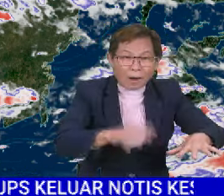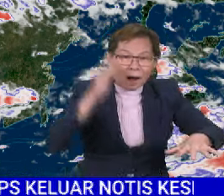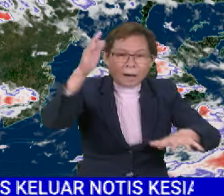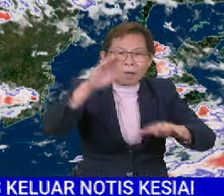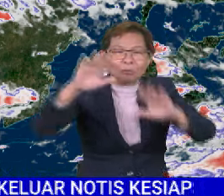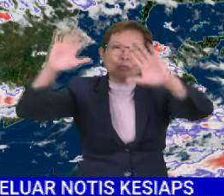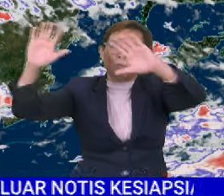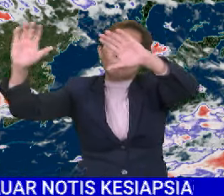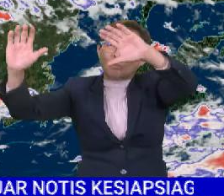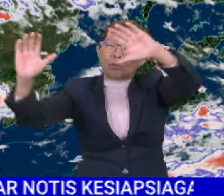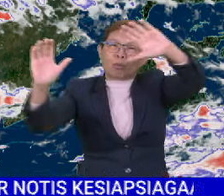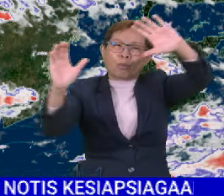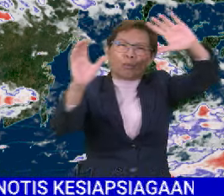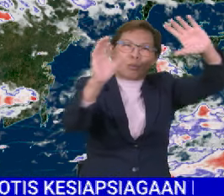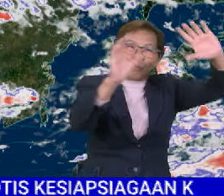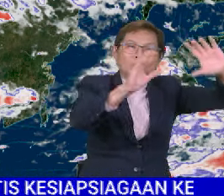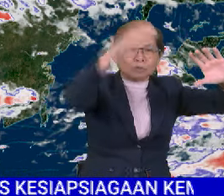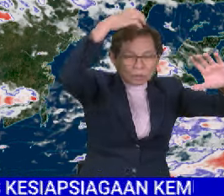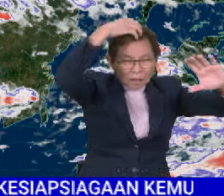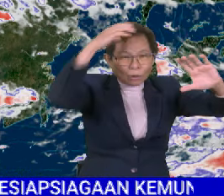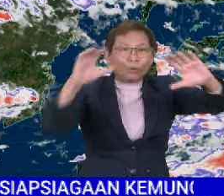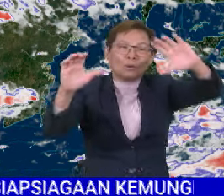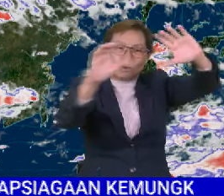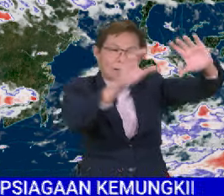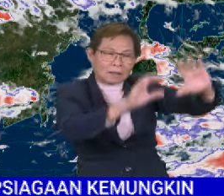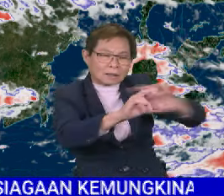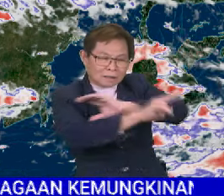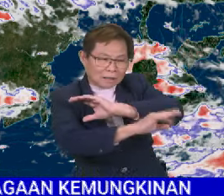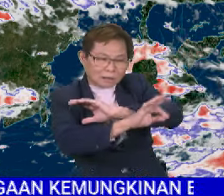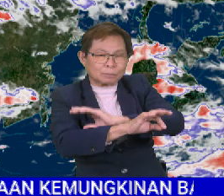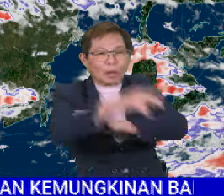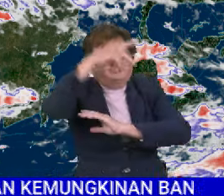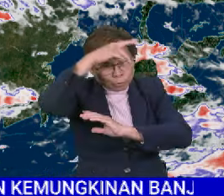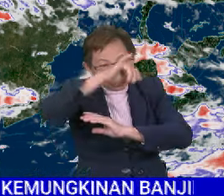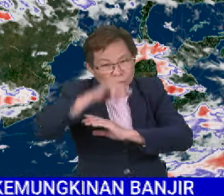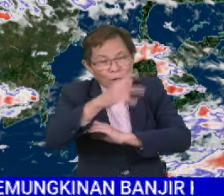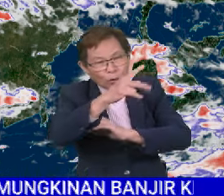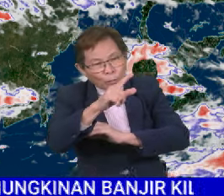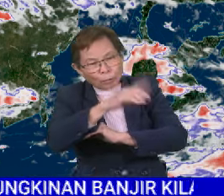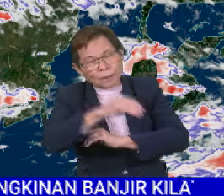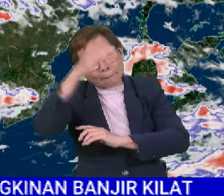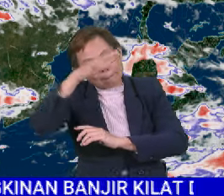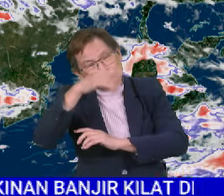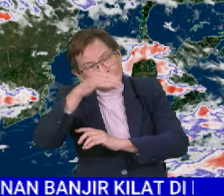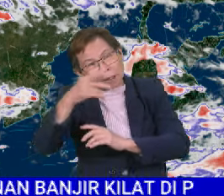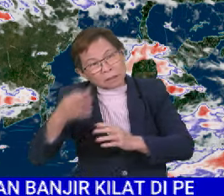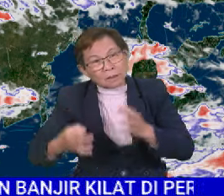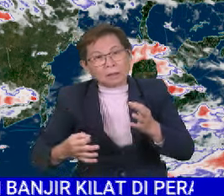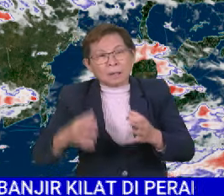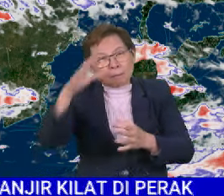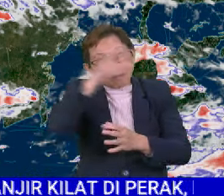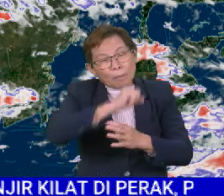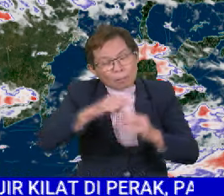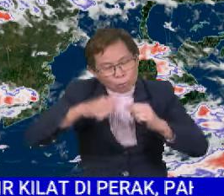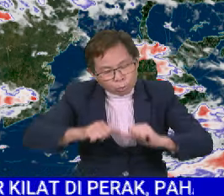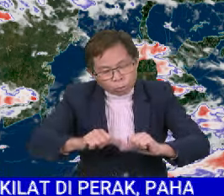akan bergerak memasuki ke negeri Selangor, Negeri Sembilan, Kuala Lumpur, Putrajaya serta di negeri Melaka, yang kita jangkakan boleh berlanjutan